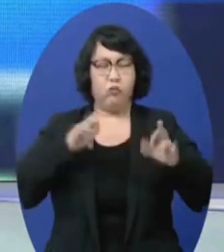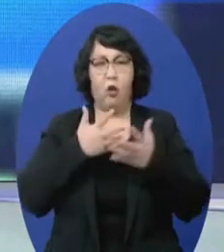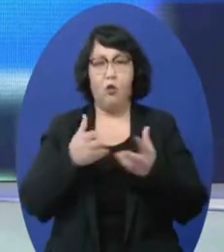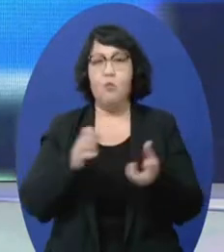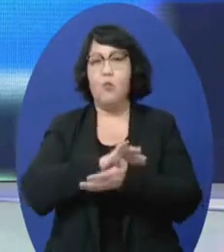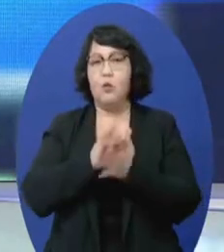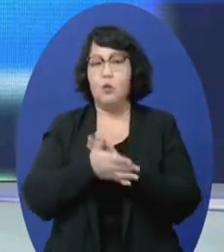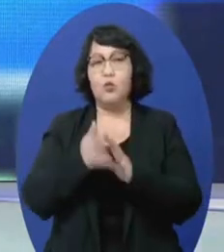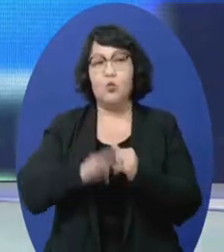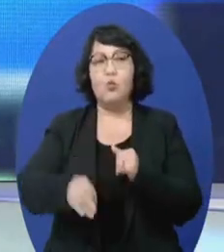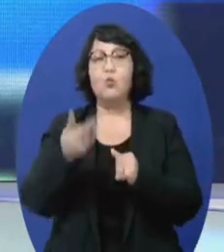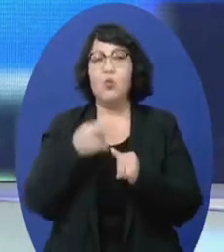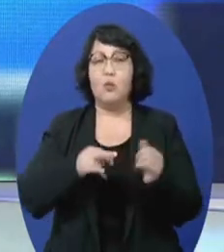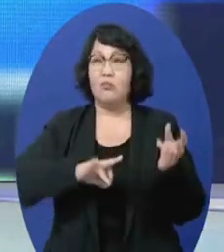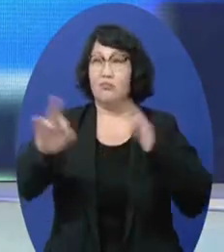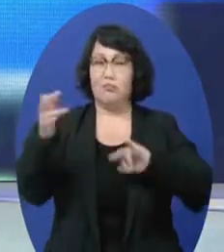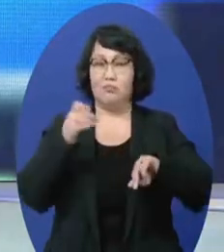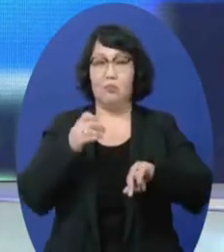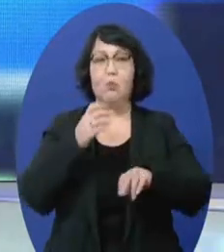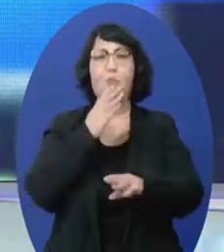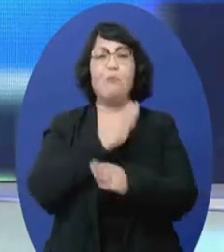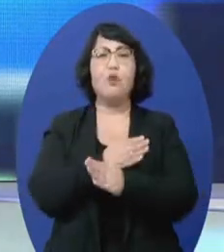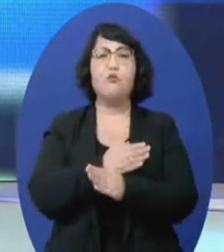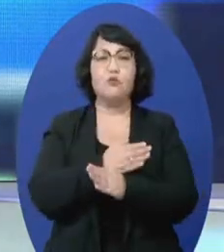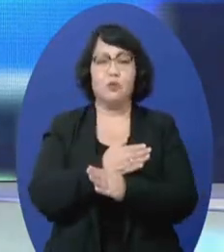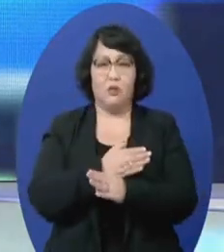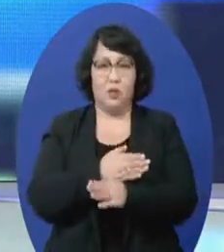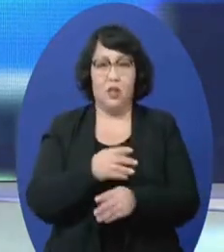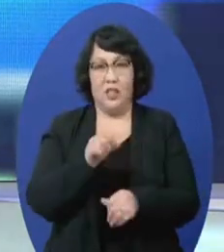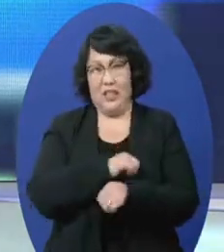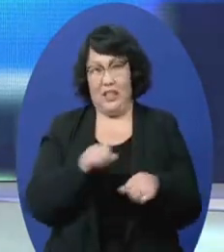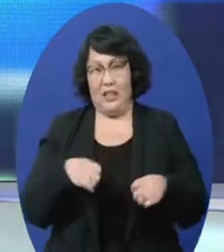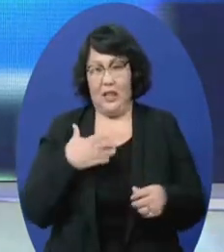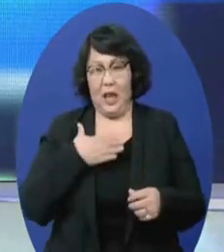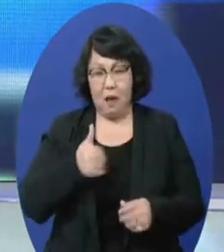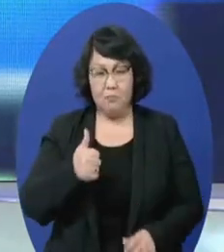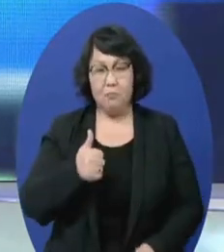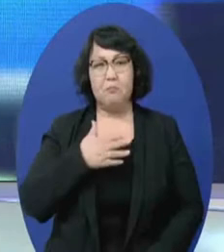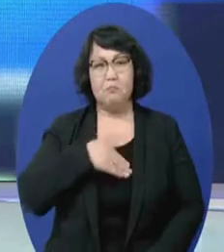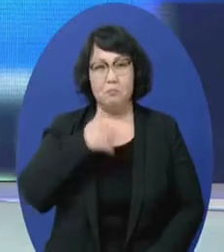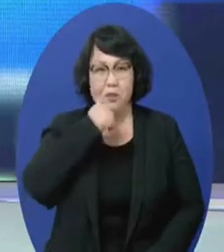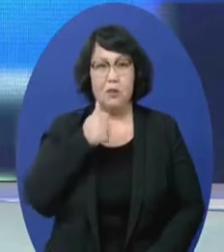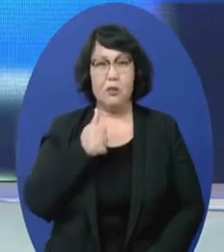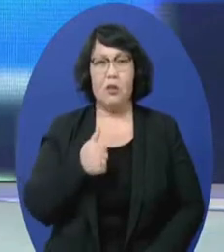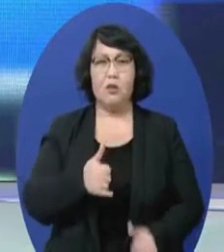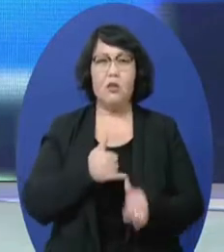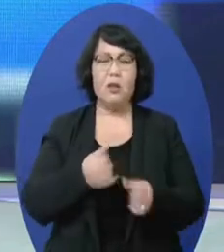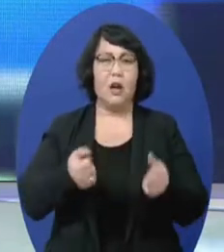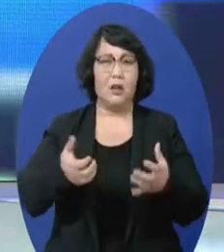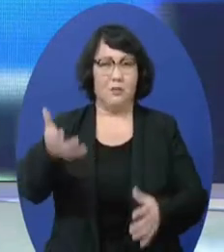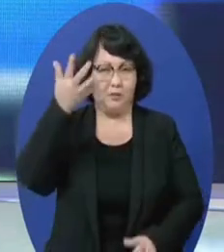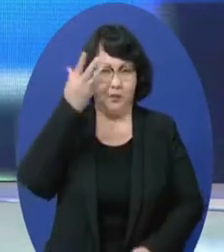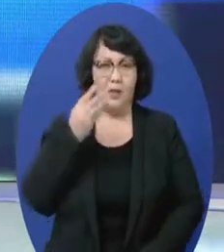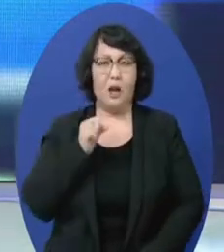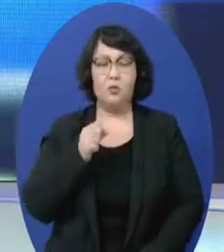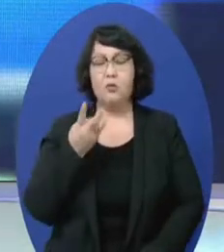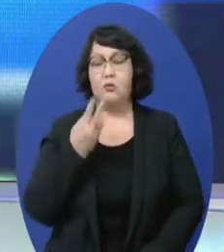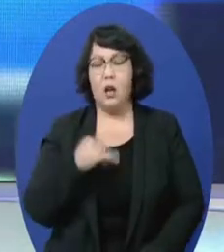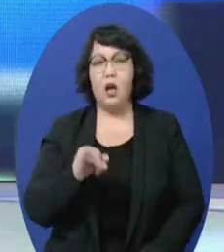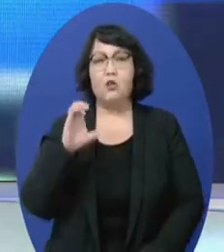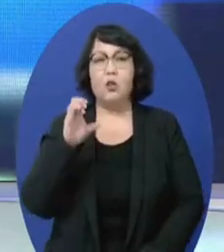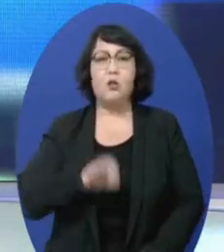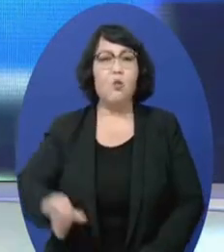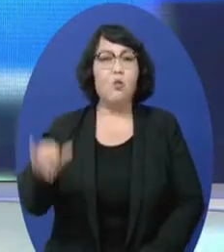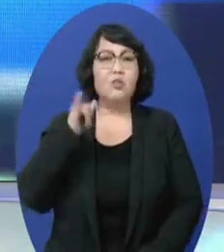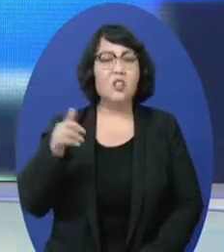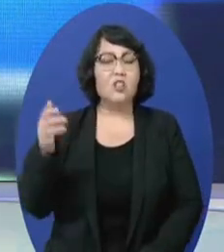үед нислэг хийгдэхгүй товлсон нислэгүүд цоцлогдсон. Үүнээс үүдэлт иргэдийн амь нас аюулгүй байдал эрсдэлд ороод байна. Ялангуяа бүгд найрамдах солонгос улсаас ирэх